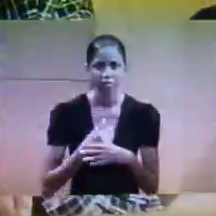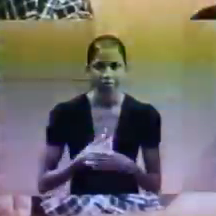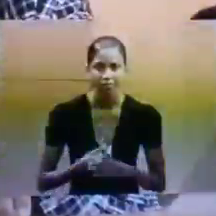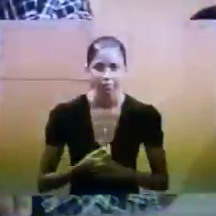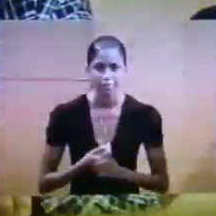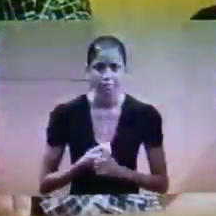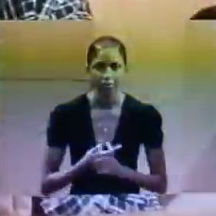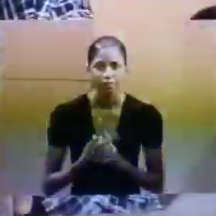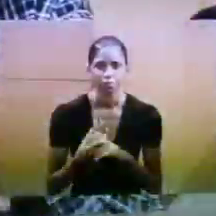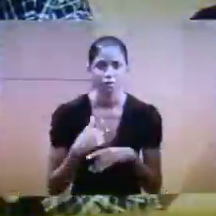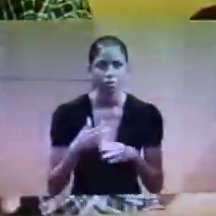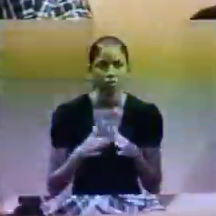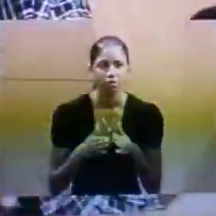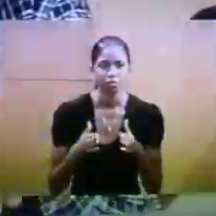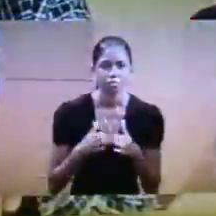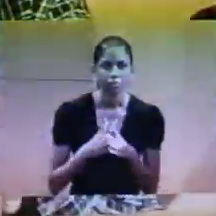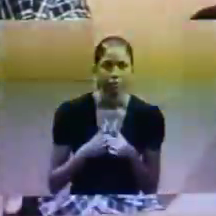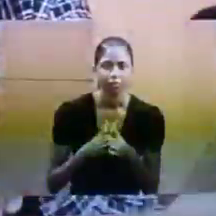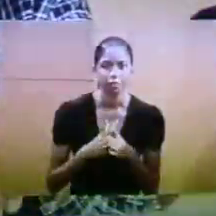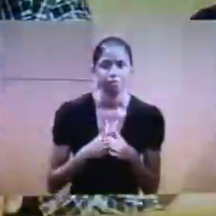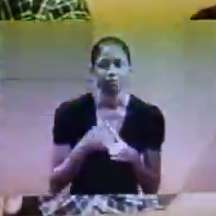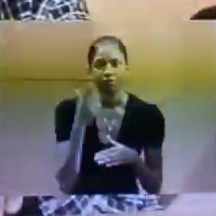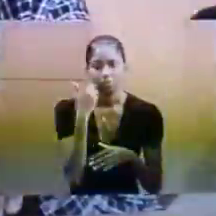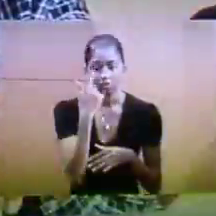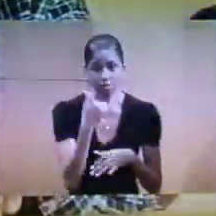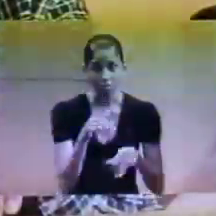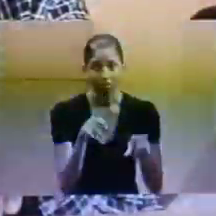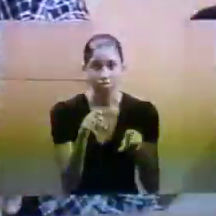je vous demande, est-ce que vous avez parallèlement